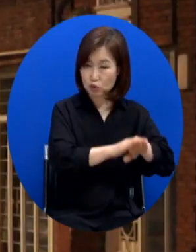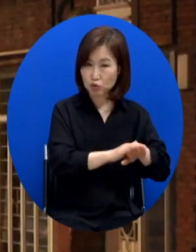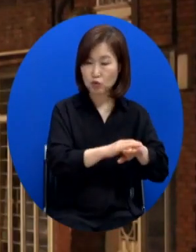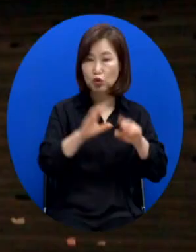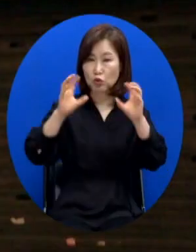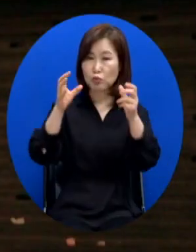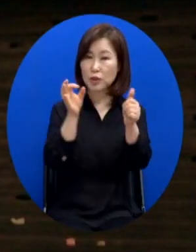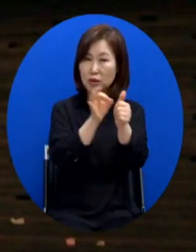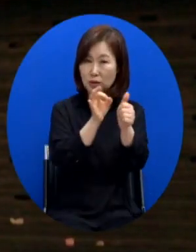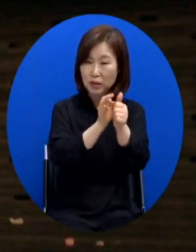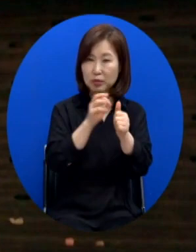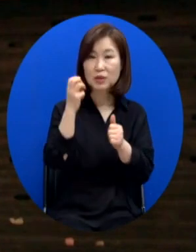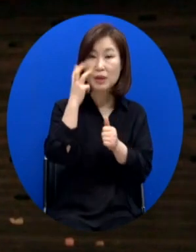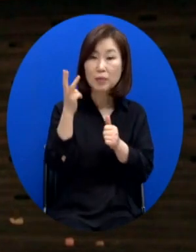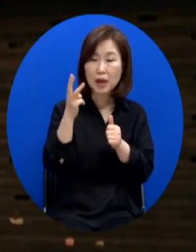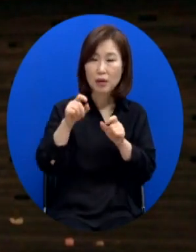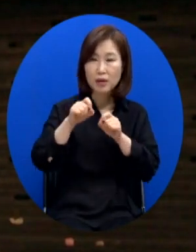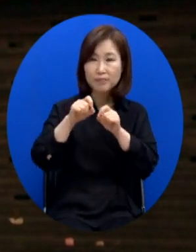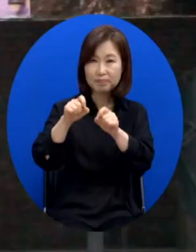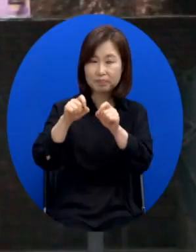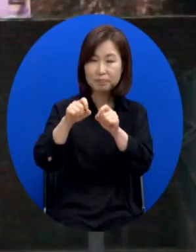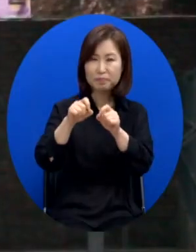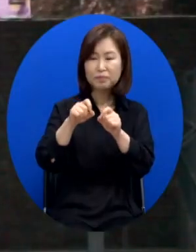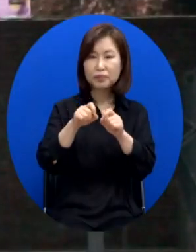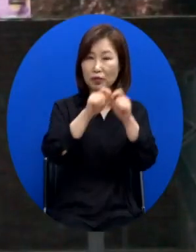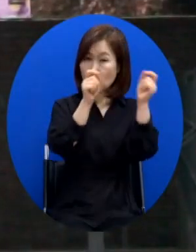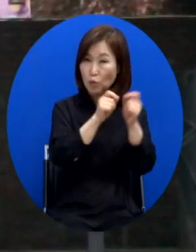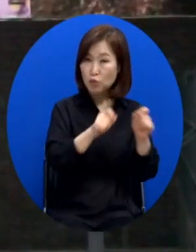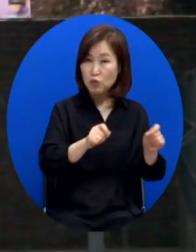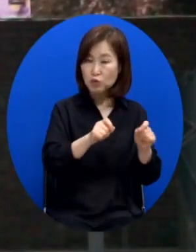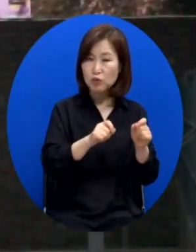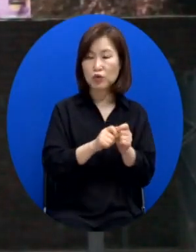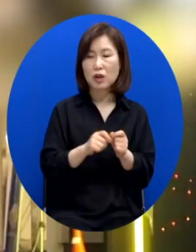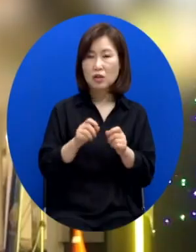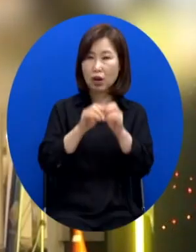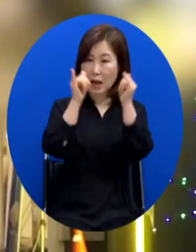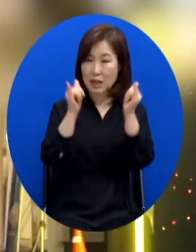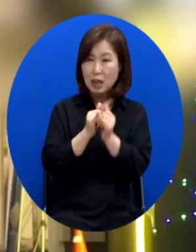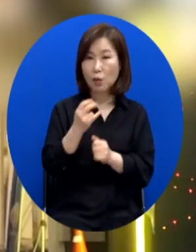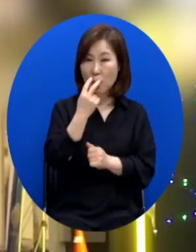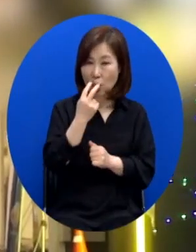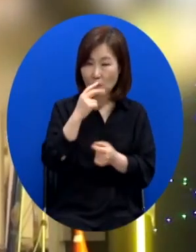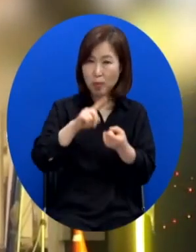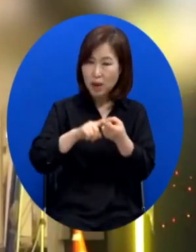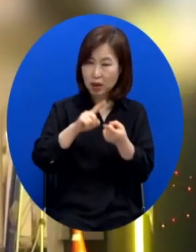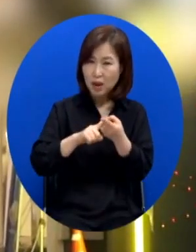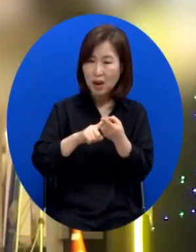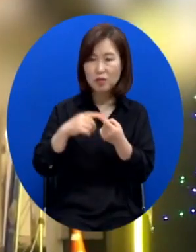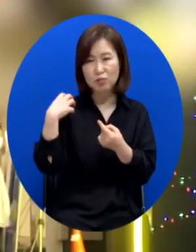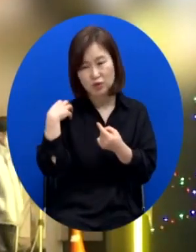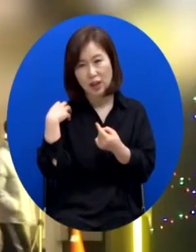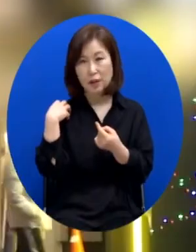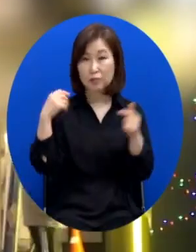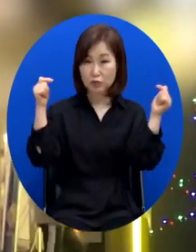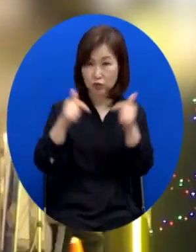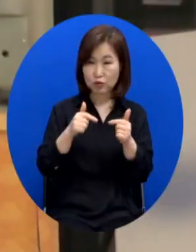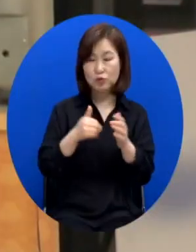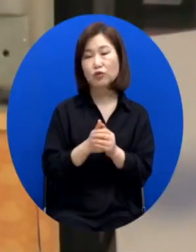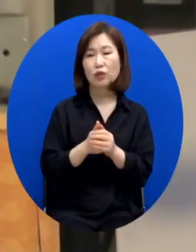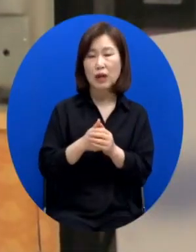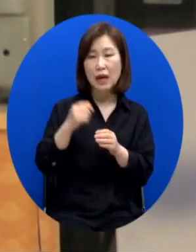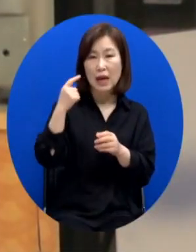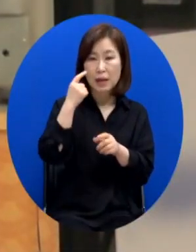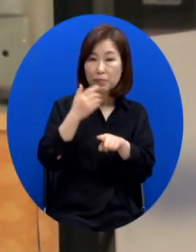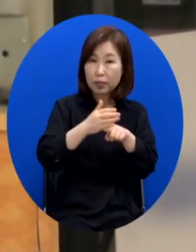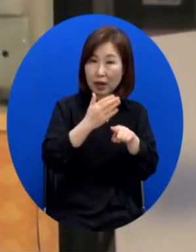국민연금료도 3개월간 납부 예외를 허용해 사회보험에 대한 부담도 낮추기로 했습니다. 이와 함께 현행 임대료